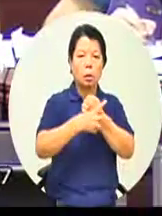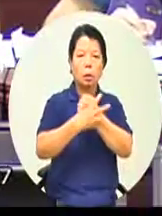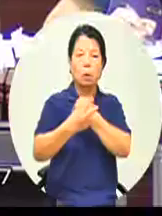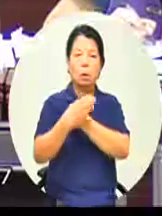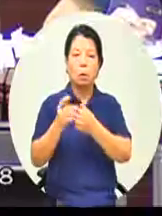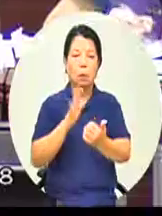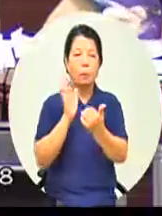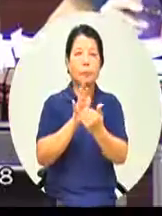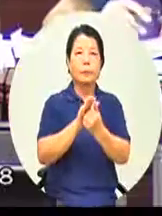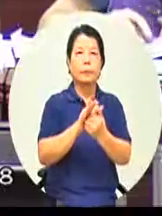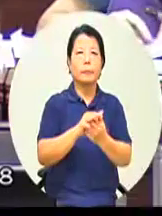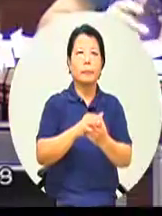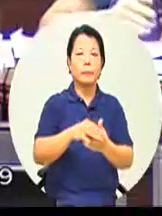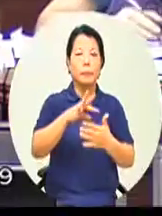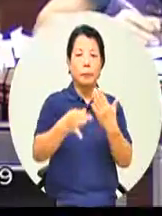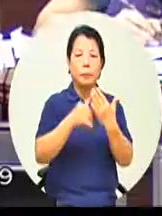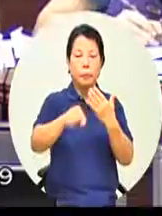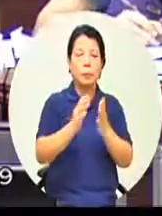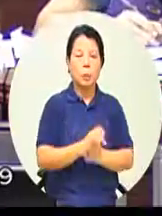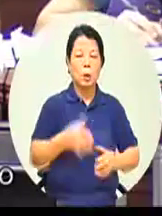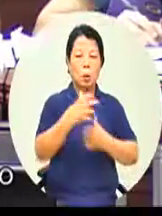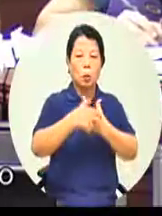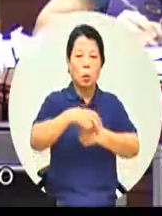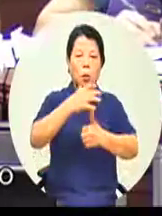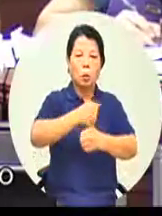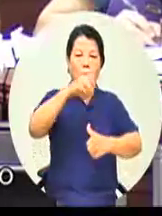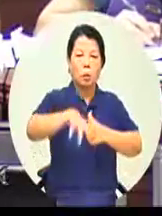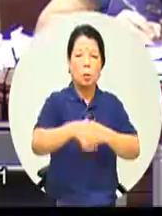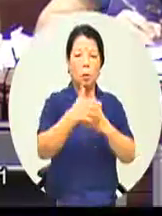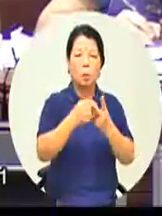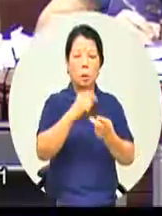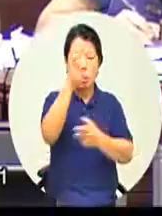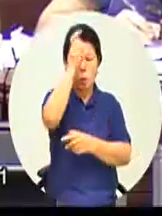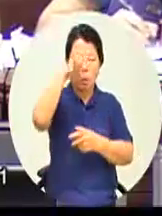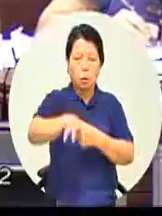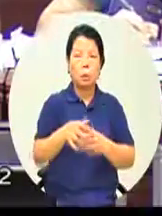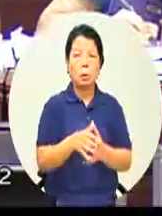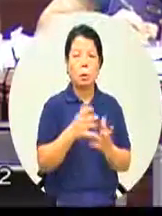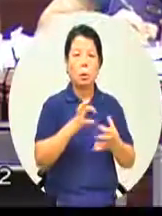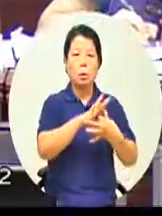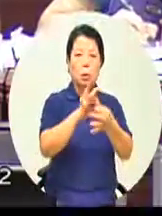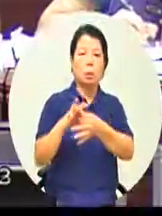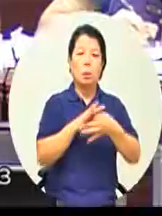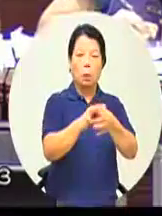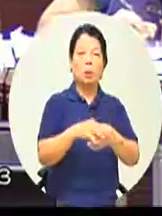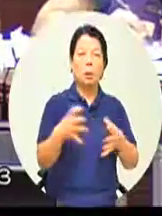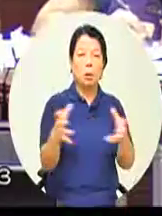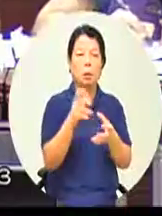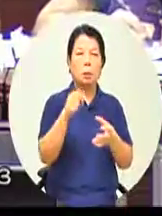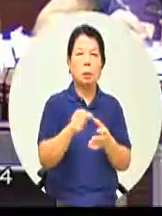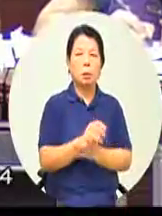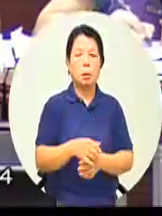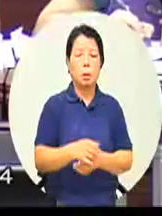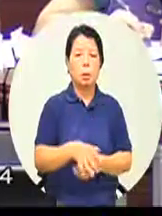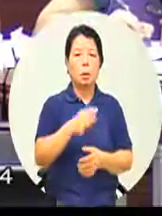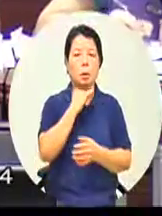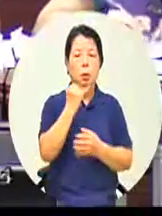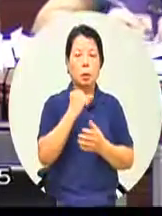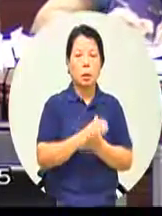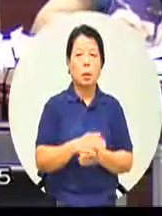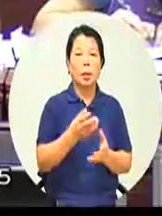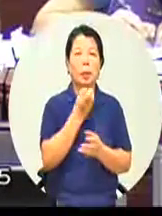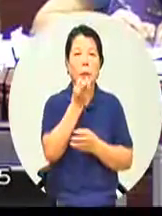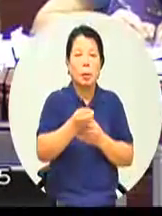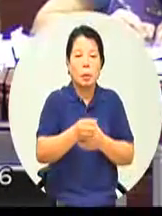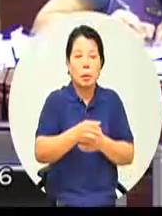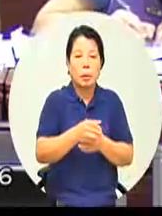护，那另外还有卫生局，那还有我们的警察局，是一个联合的一个共同的，还有少年队等等的。那我们